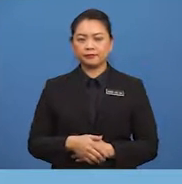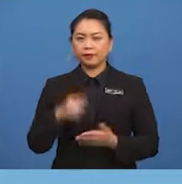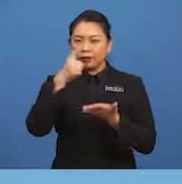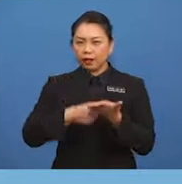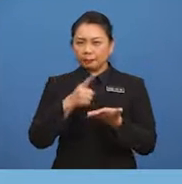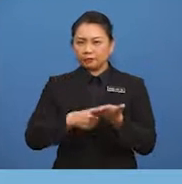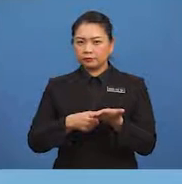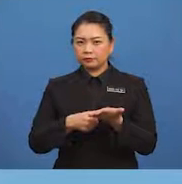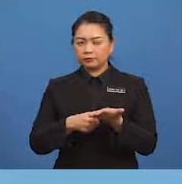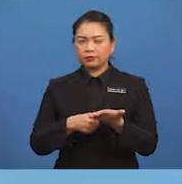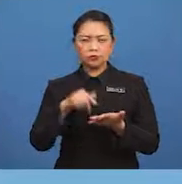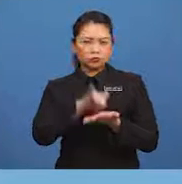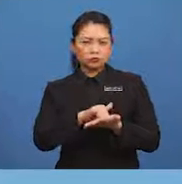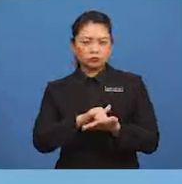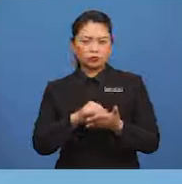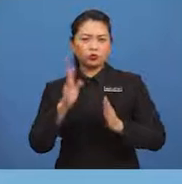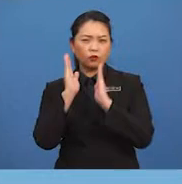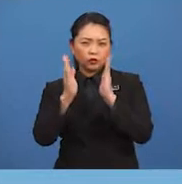Apakah itu fasa M?